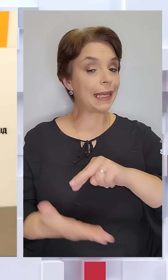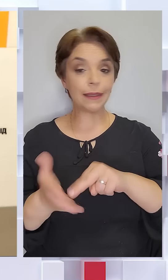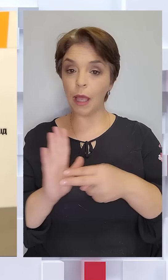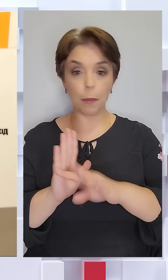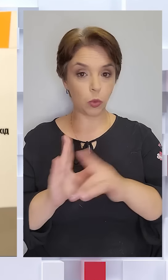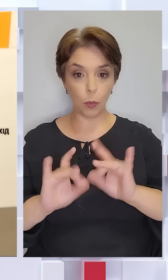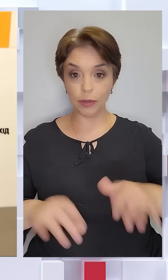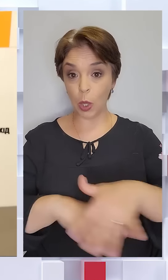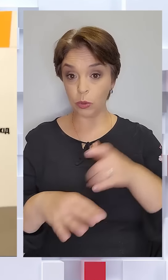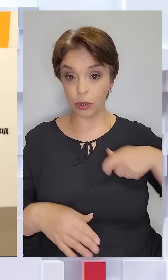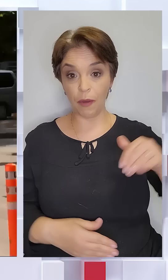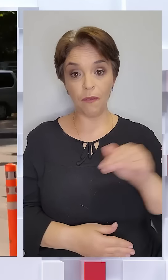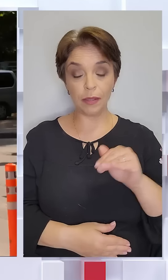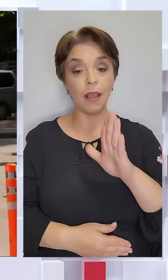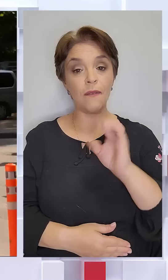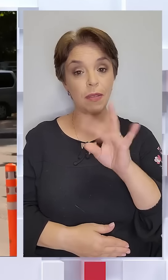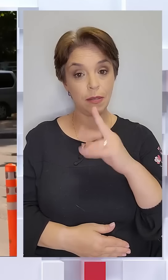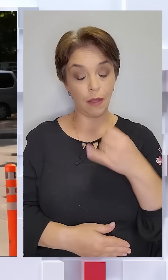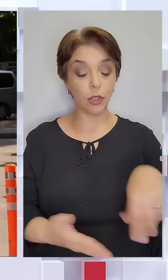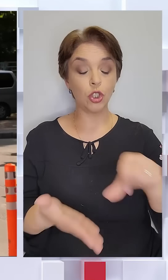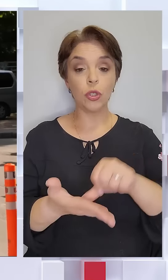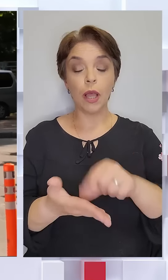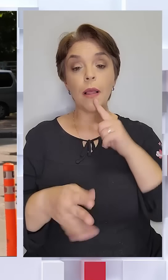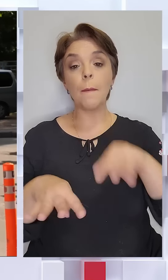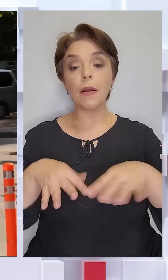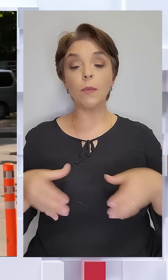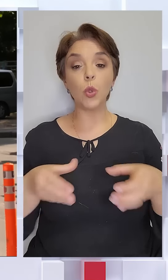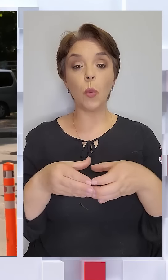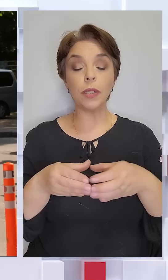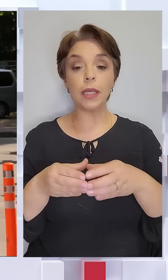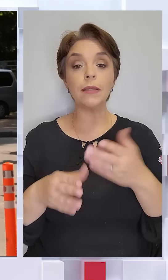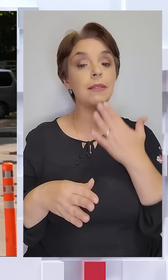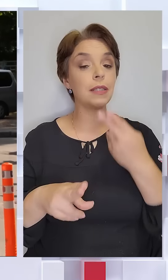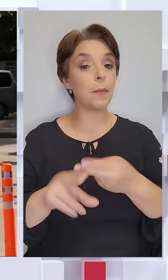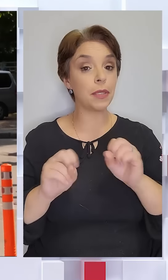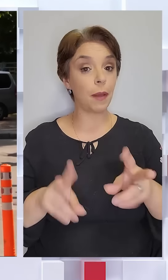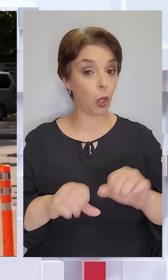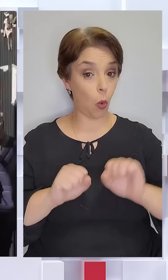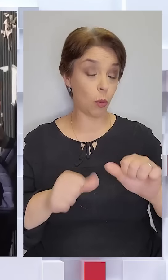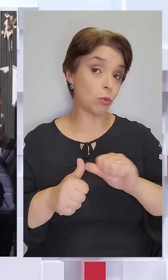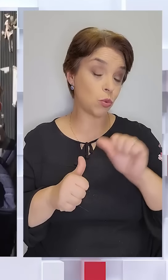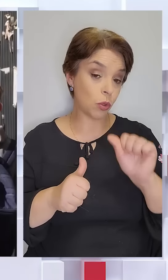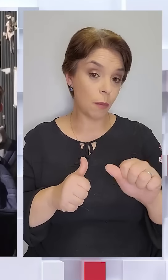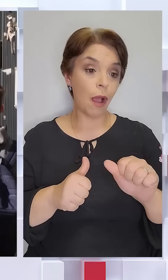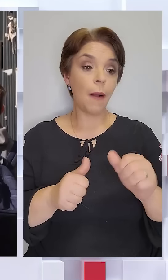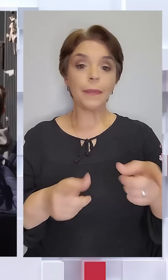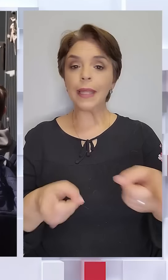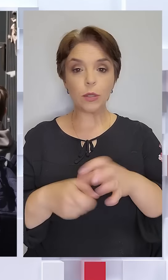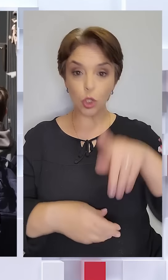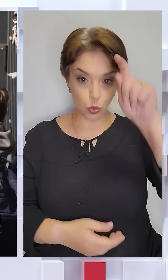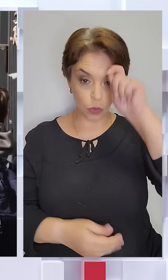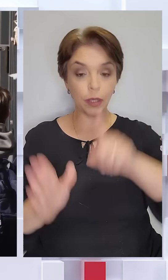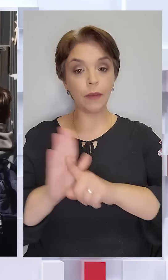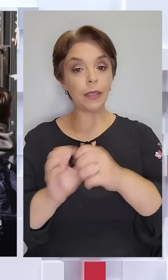планують, пояснює народний депутат Федір Веніславський, член парламентського комітету з нацбезпеки і оборони. Зокрема, не залучатимуть